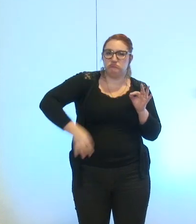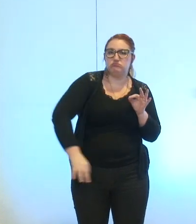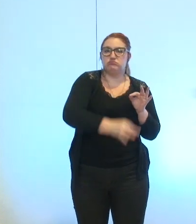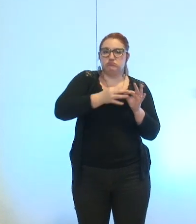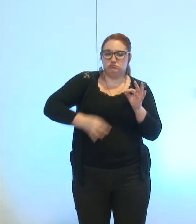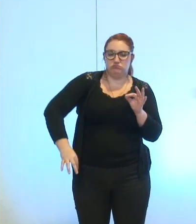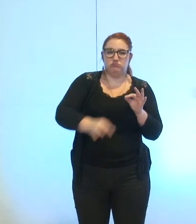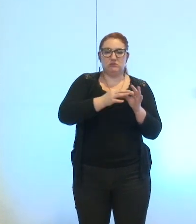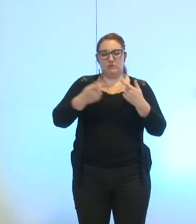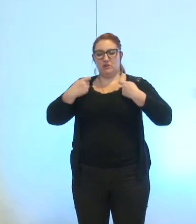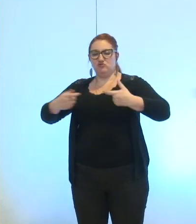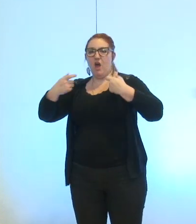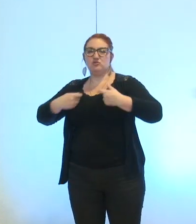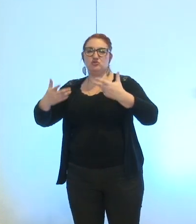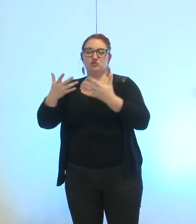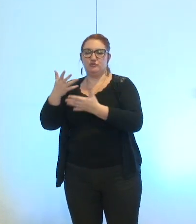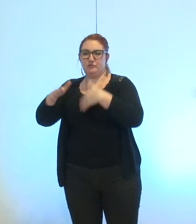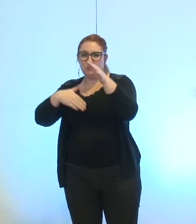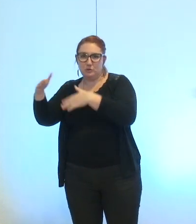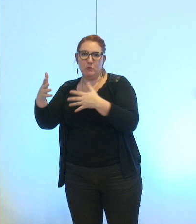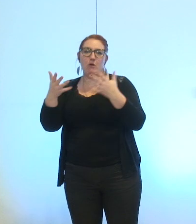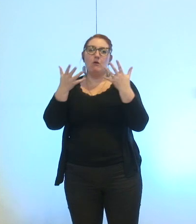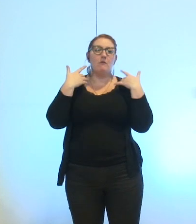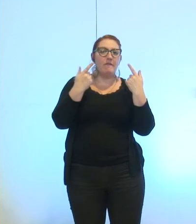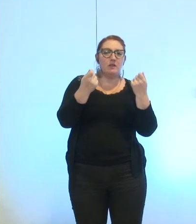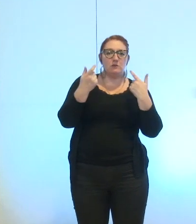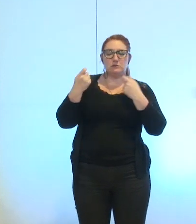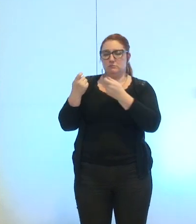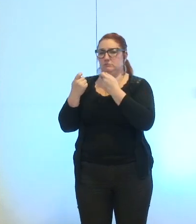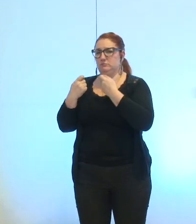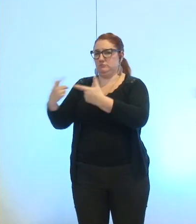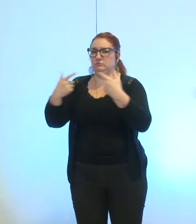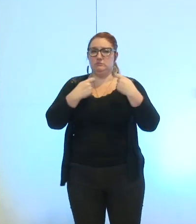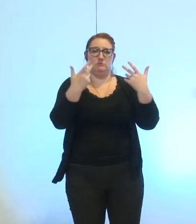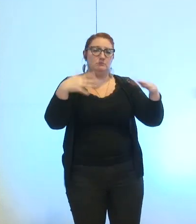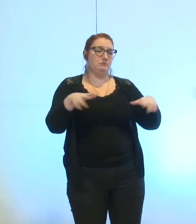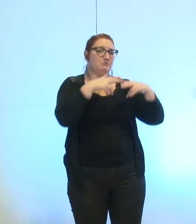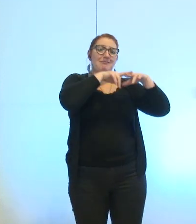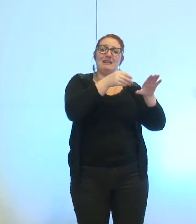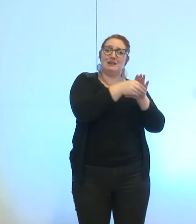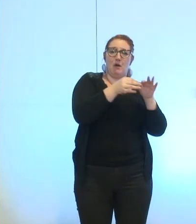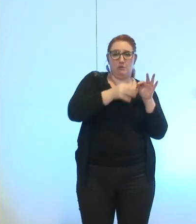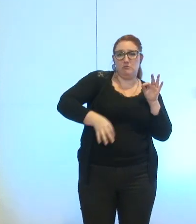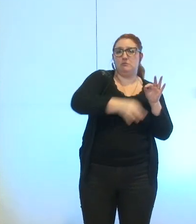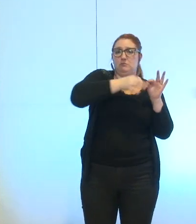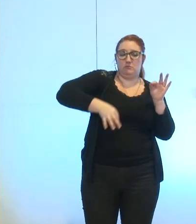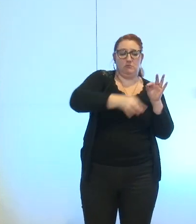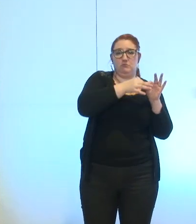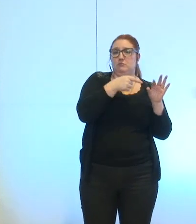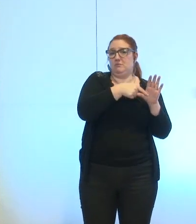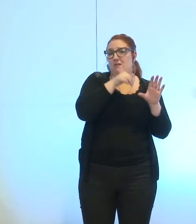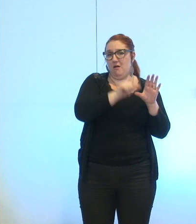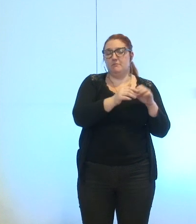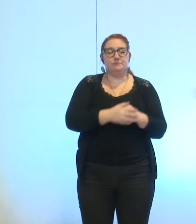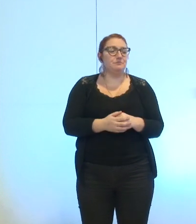l'ensemble des charges de fonctionnement et les frais financiers le constat de cette dégradation de la situation